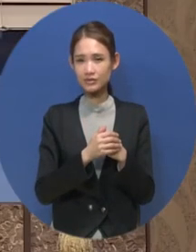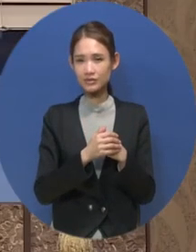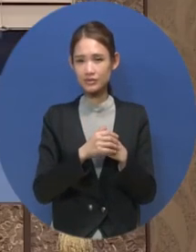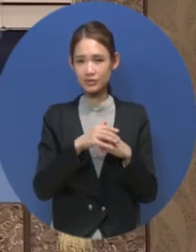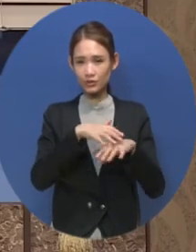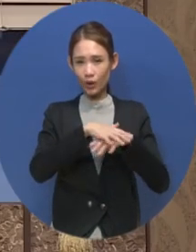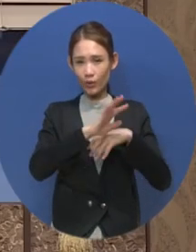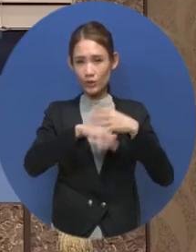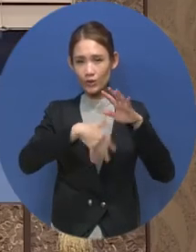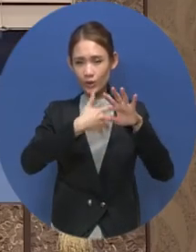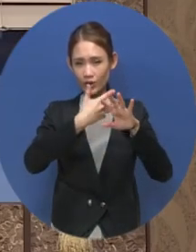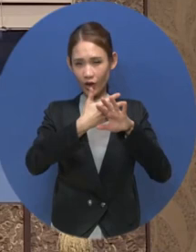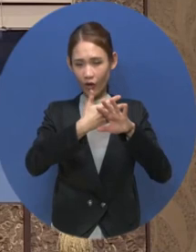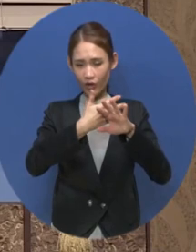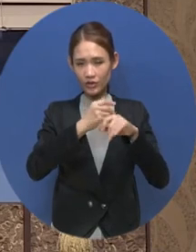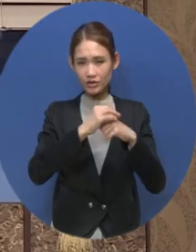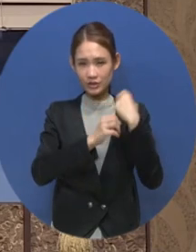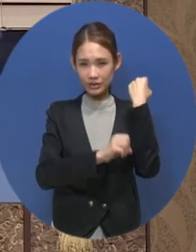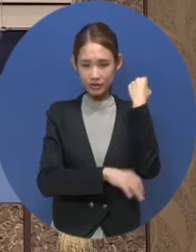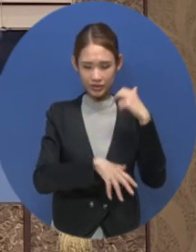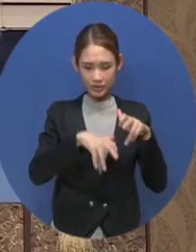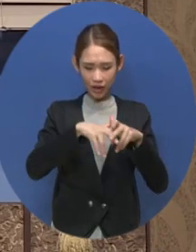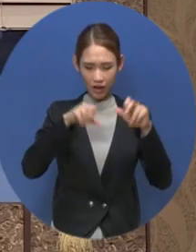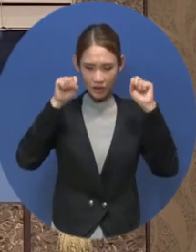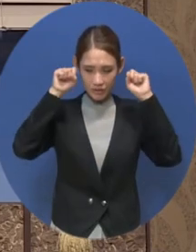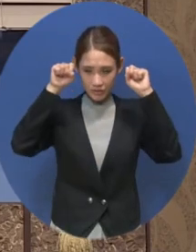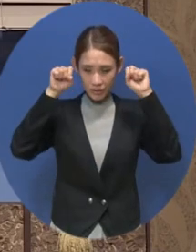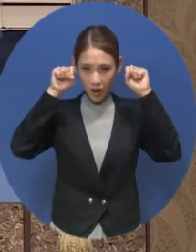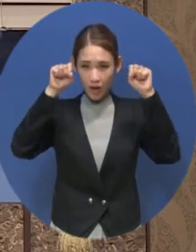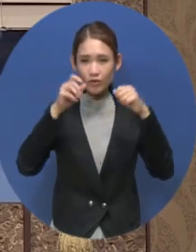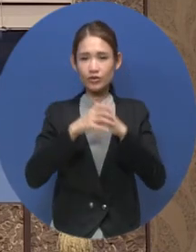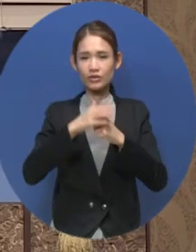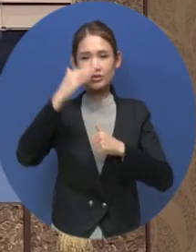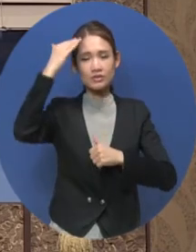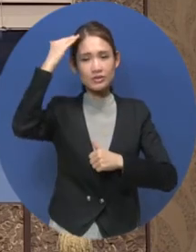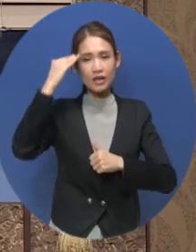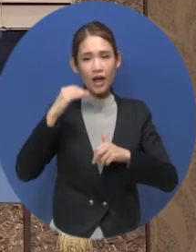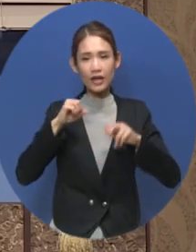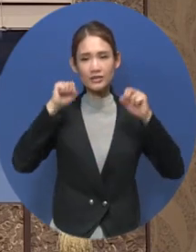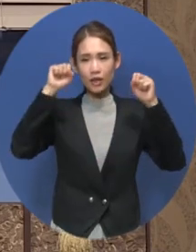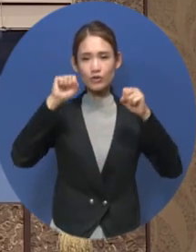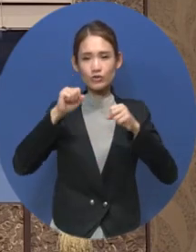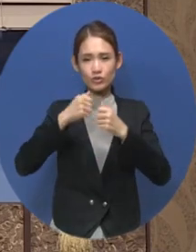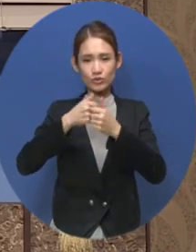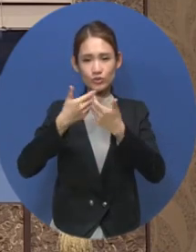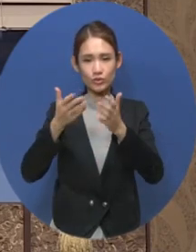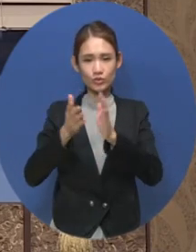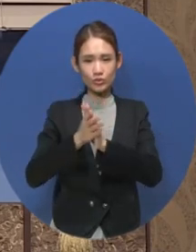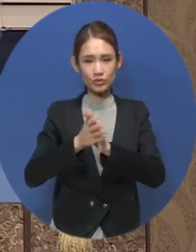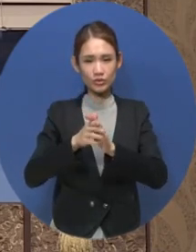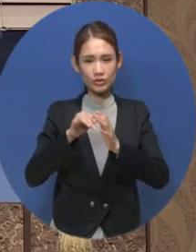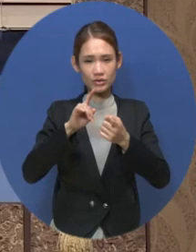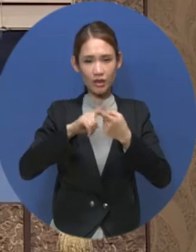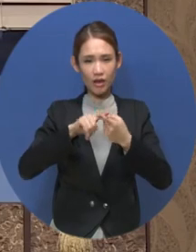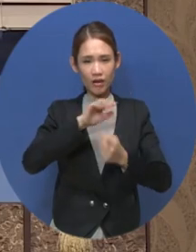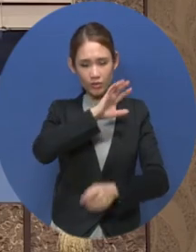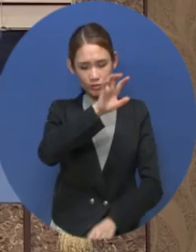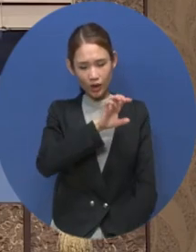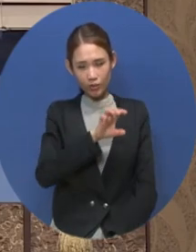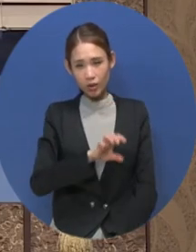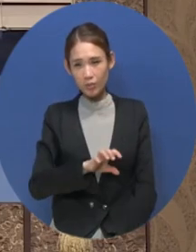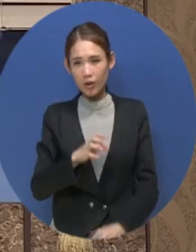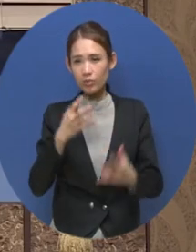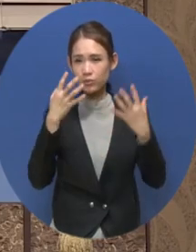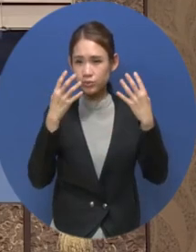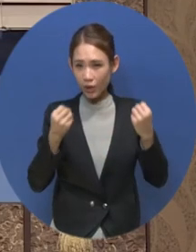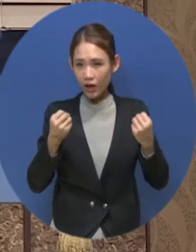혁신하고 기존의 우리 장애인 체육이 사실은 대한체육계 비장애인들의 어떤 체육활동을 그대로 답습해온 상황이었습니다.